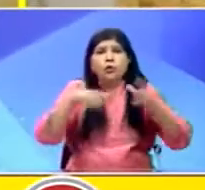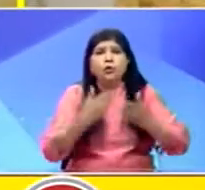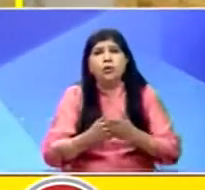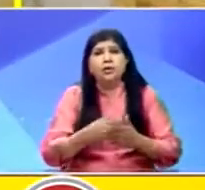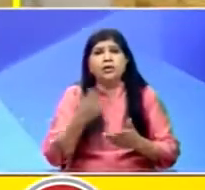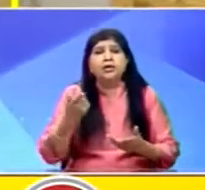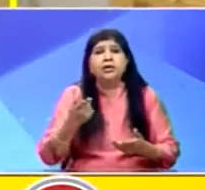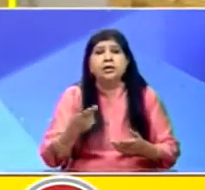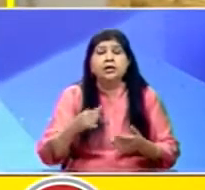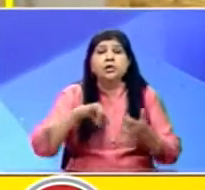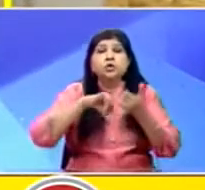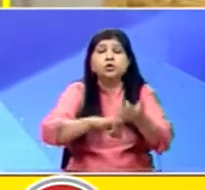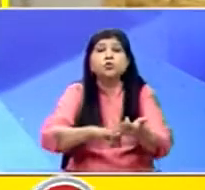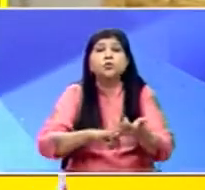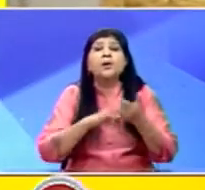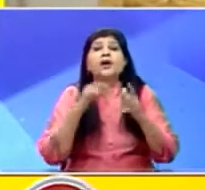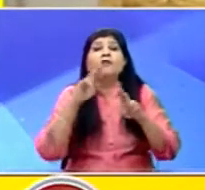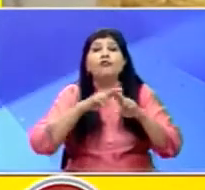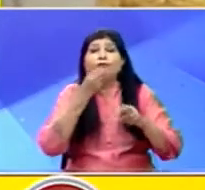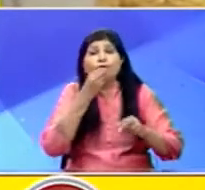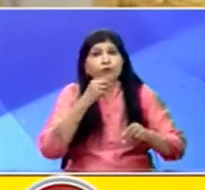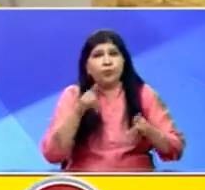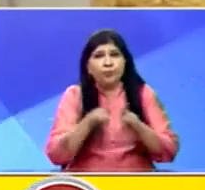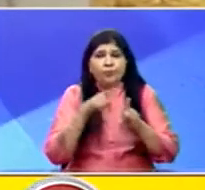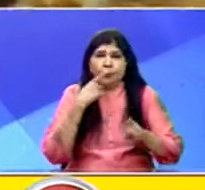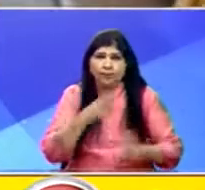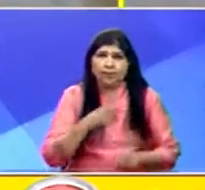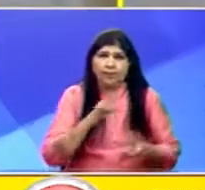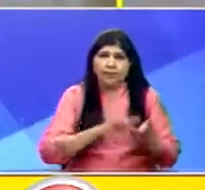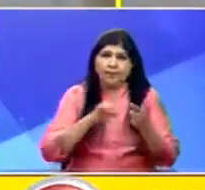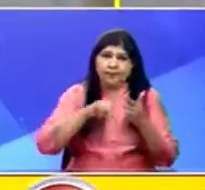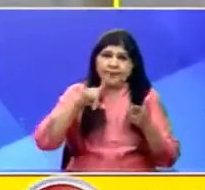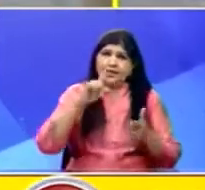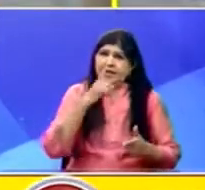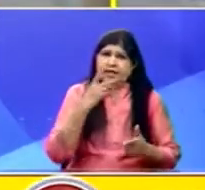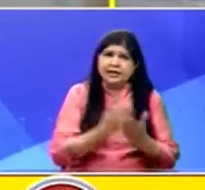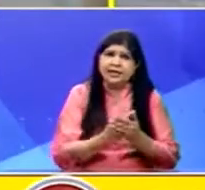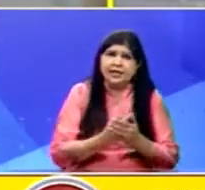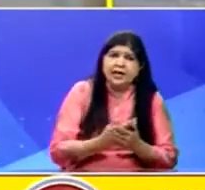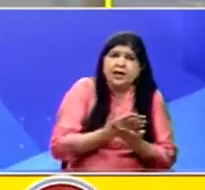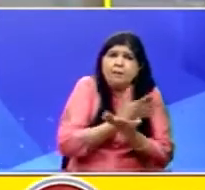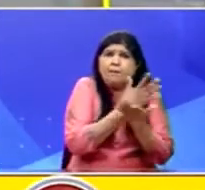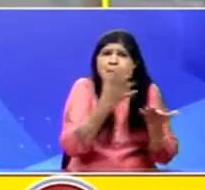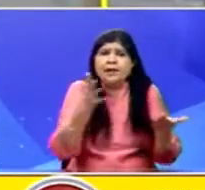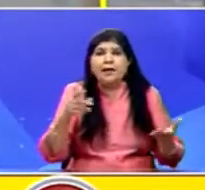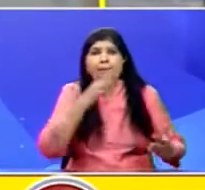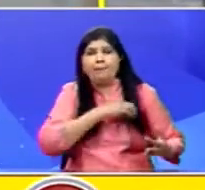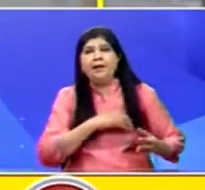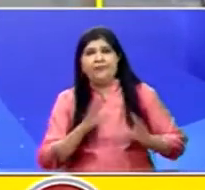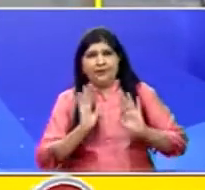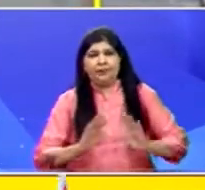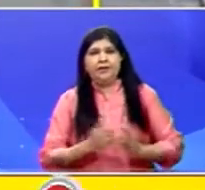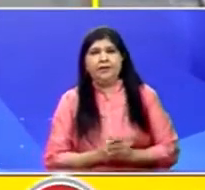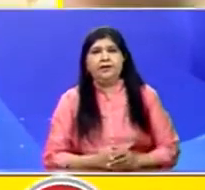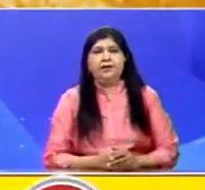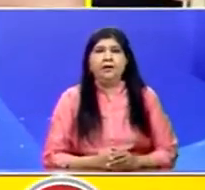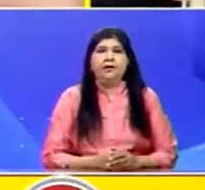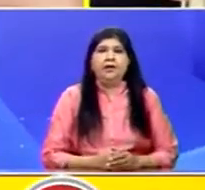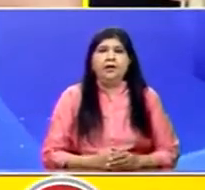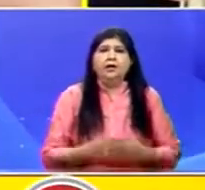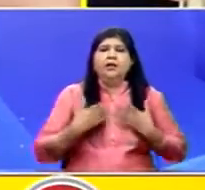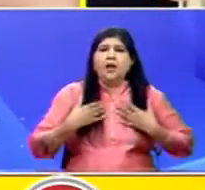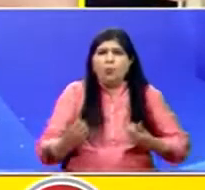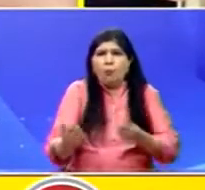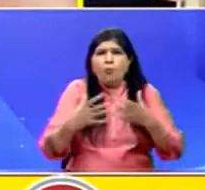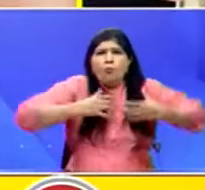इसे सुपर फूड भी बोलते हैं। मिलेट से एक नहीं, अनेक लाभ है। ओबेसिटी को कम करने